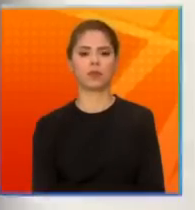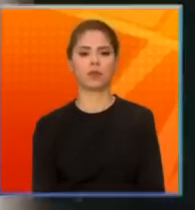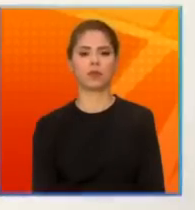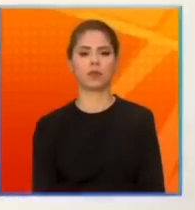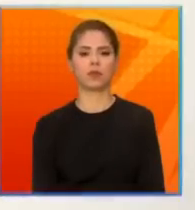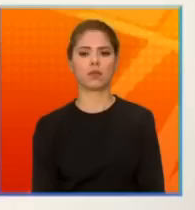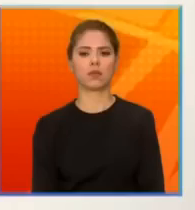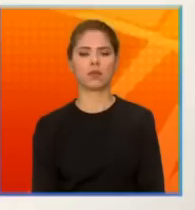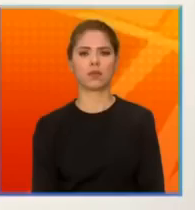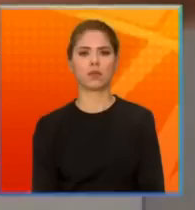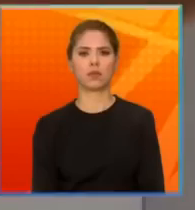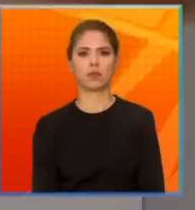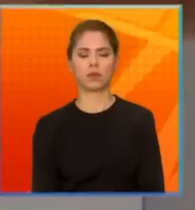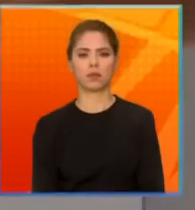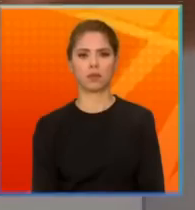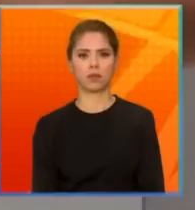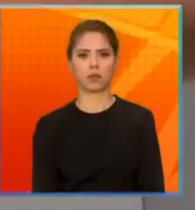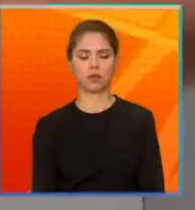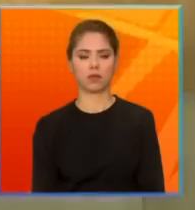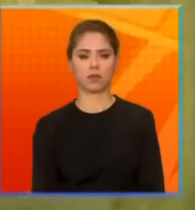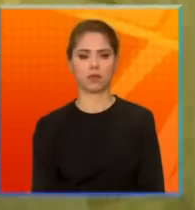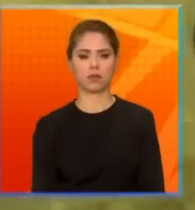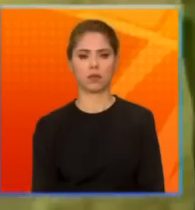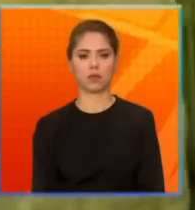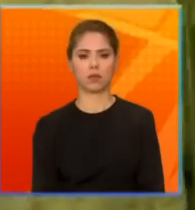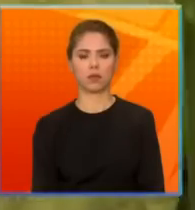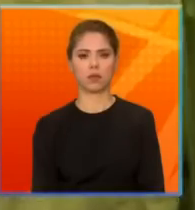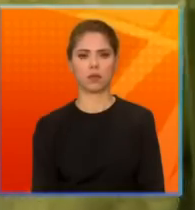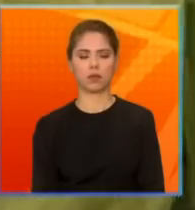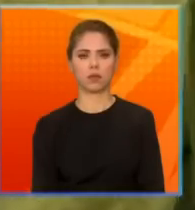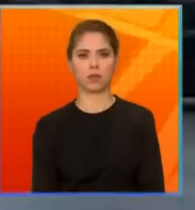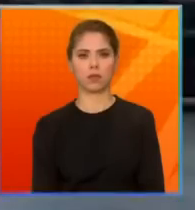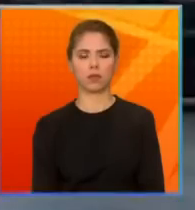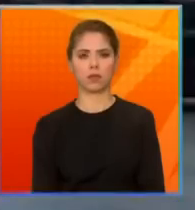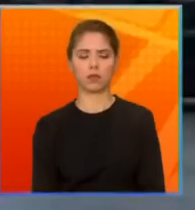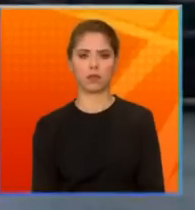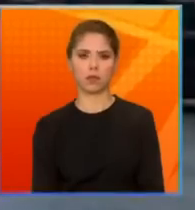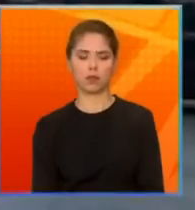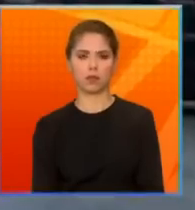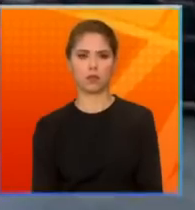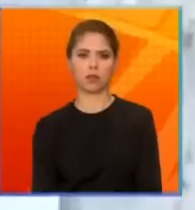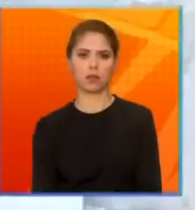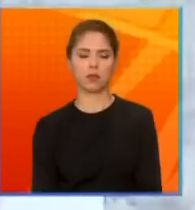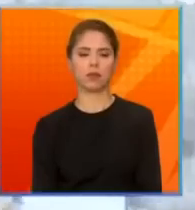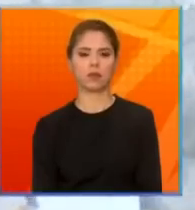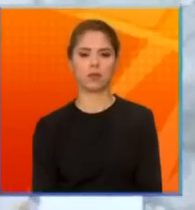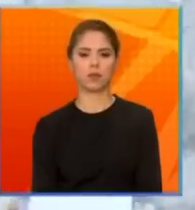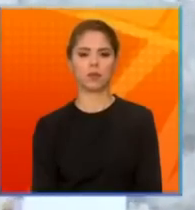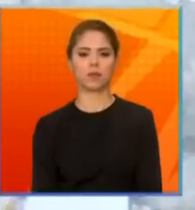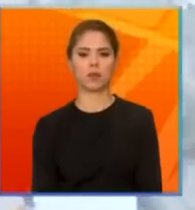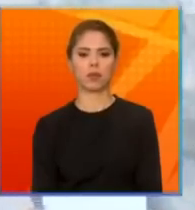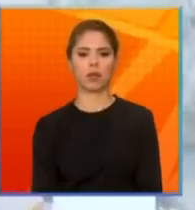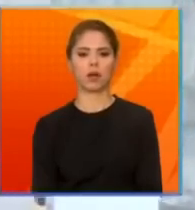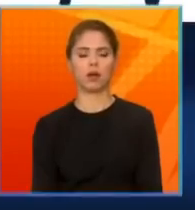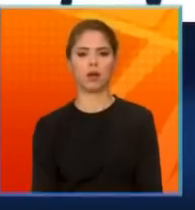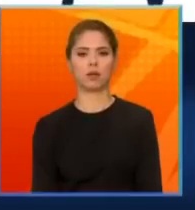Bağlı bulunduğu karakol amirliğini arayıp izin istemesi gerekecek. Bu. Aklınızda bulunsun. Yarın akşam açıklanacak. Ve bu. Aynen yazı